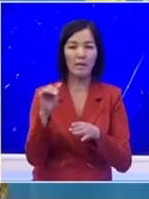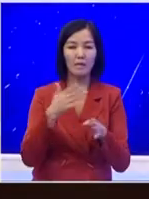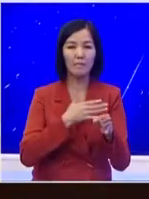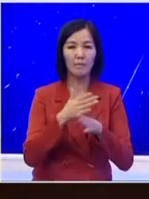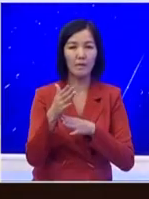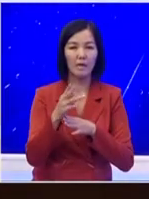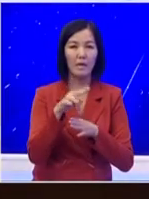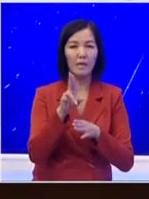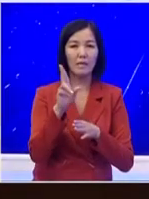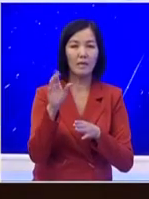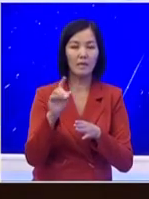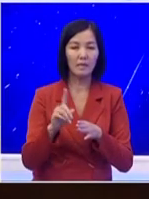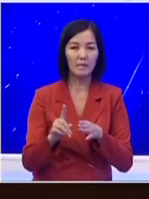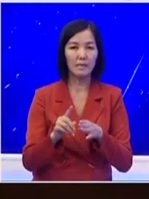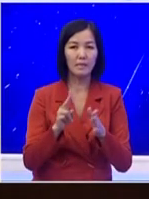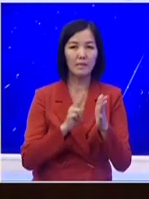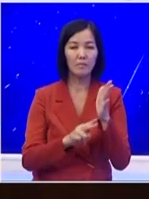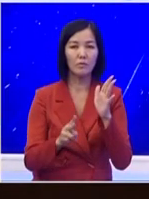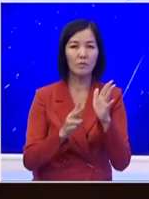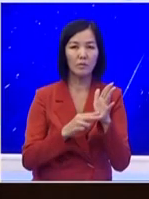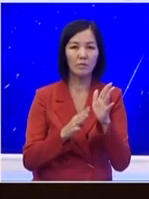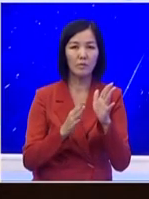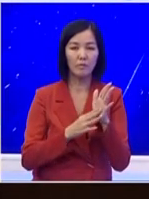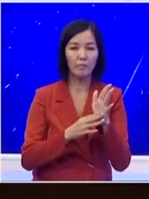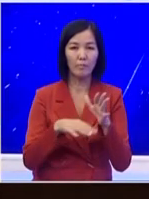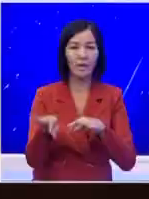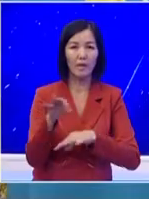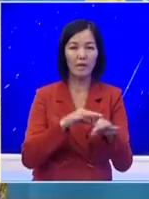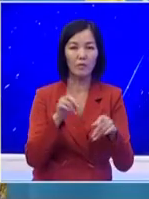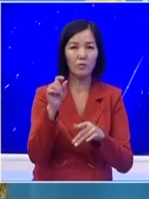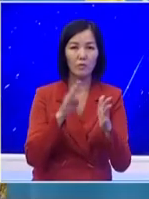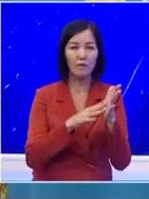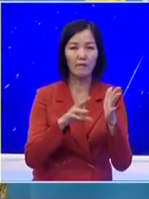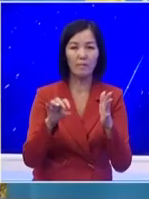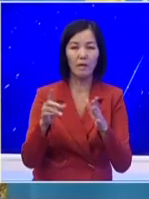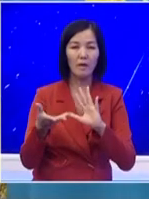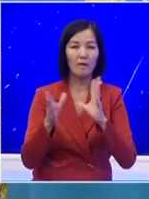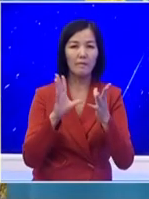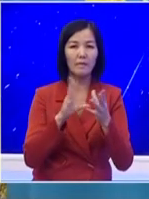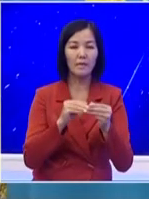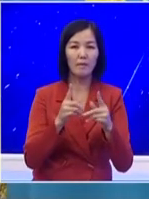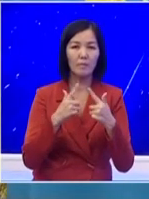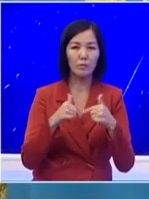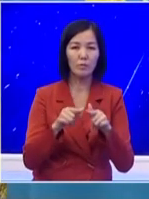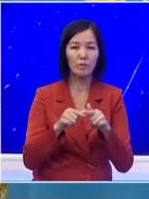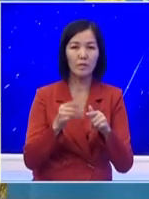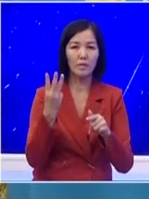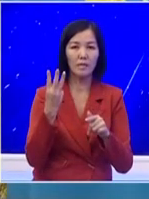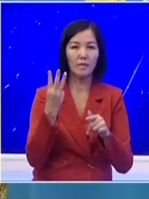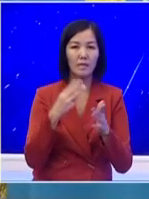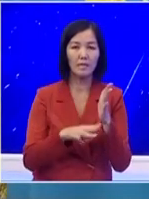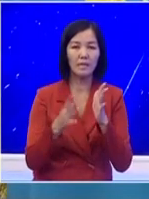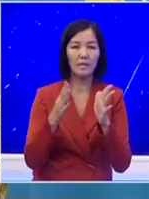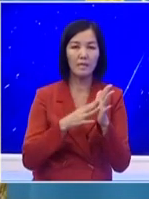рамках ДКЗ реализуется 977 проектов на общую сумму 109 миллиардов тенге. В целом по области создано свыше почти 39